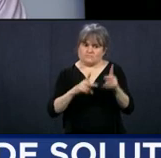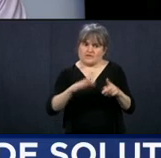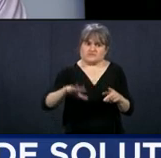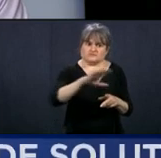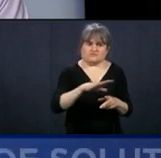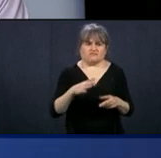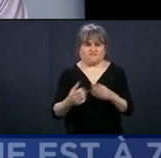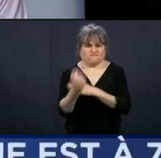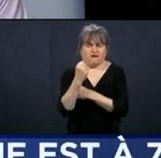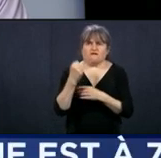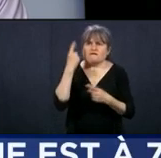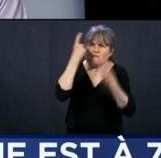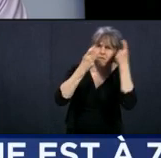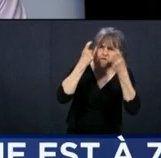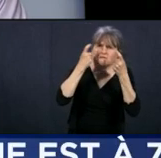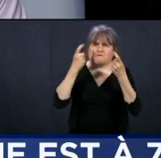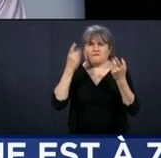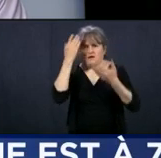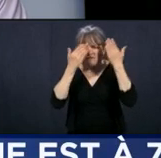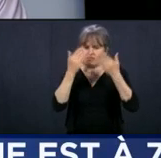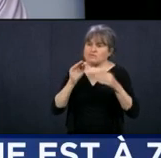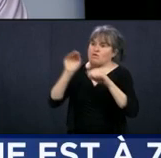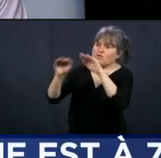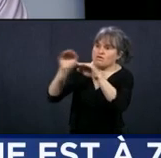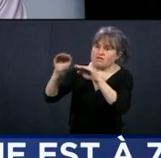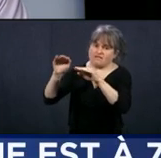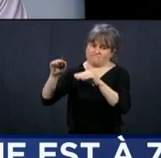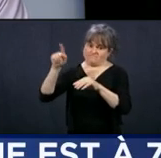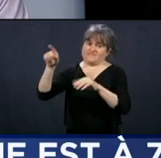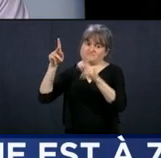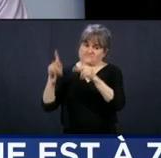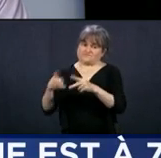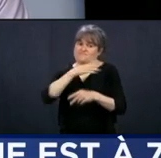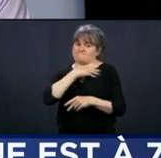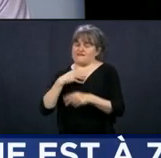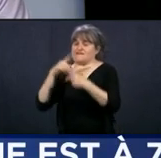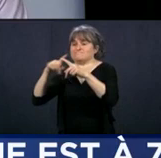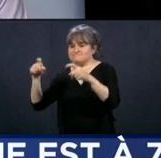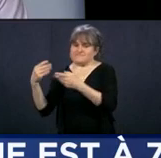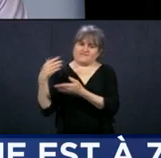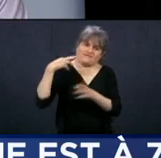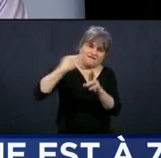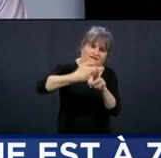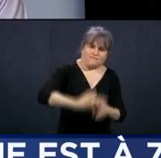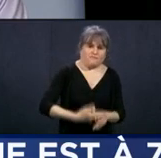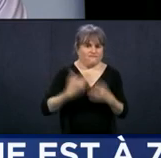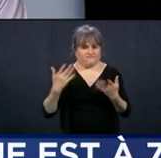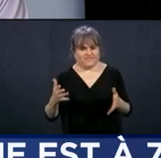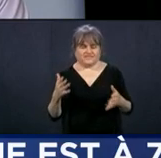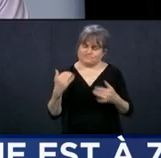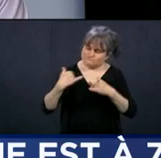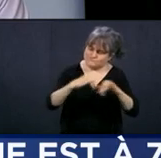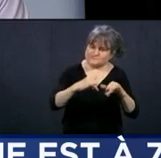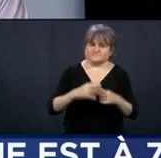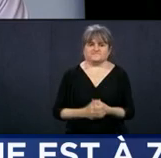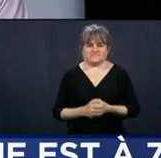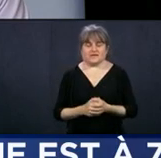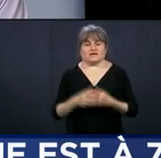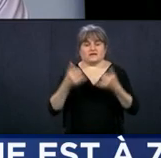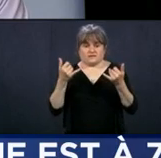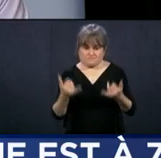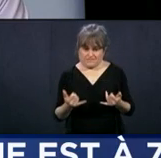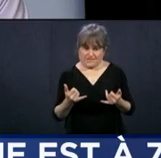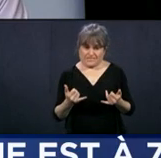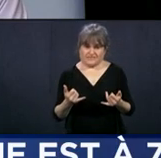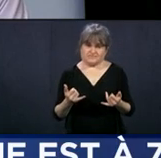à juste titre et qui s'attendent à ce que leurs élus puissent y répondre. Je vais terminer en disant que malgré toutes les inquiétudes et malgré tout,